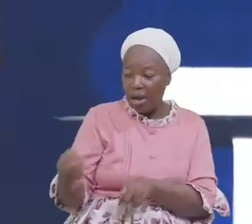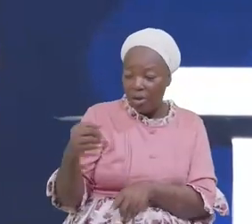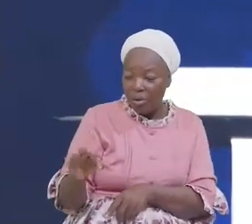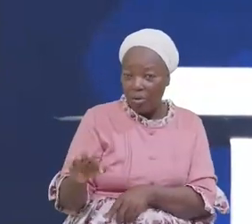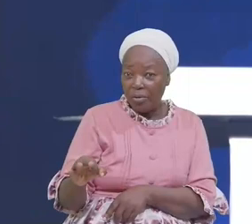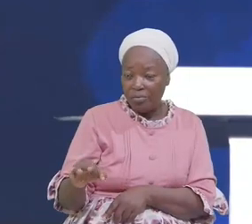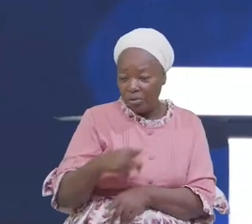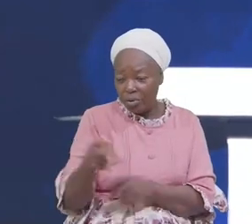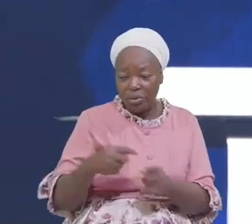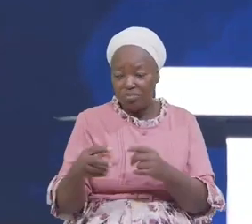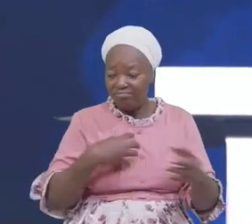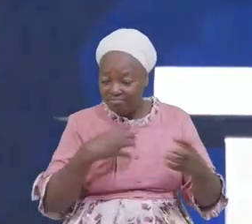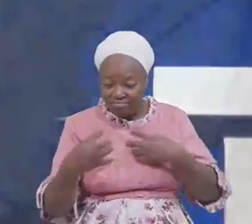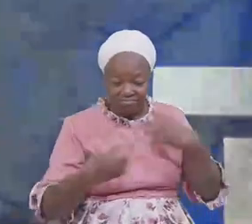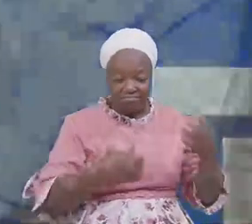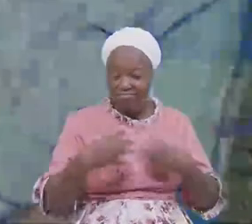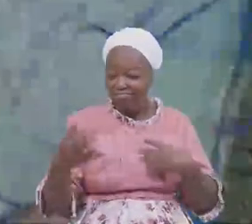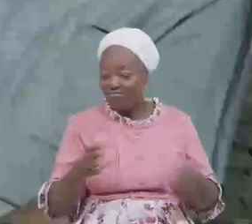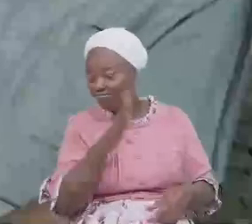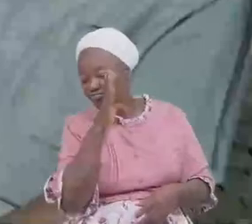Et ils sont restés parmi ceux qui critiquent.